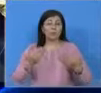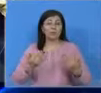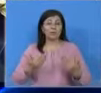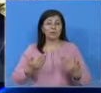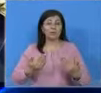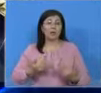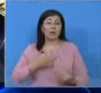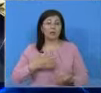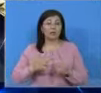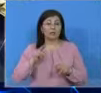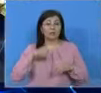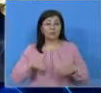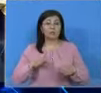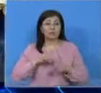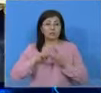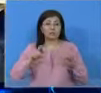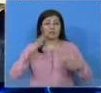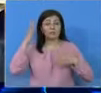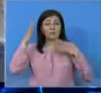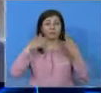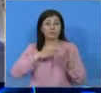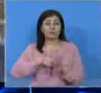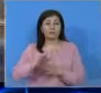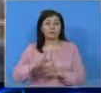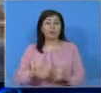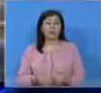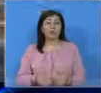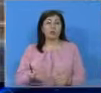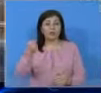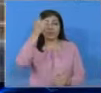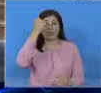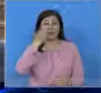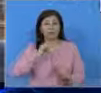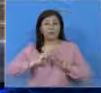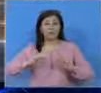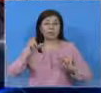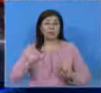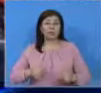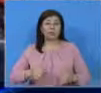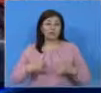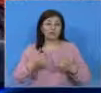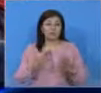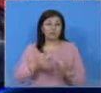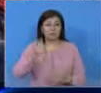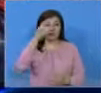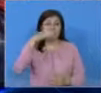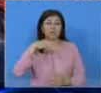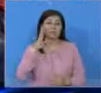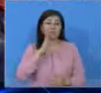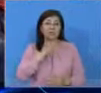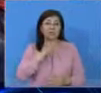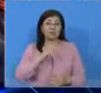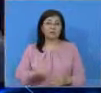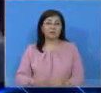школы и желаю вам, чтобы ваши мечты сбывались. Искреннюю благодарность педагогам выразили и родители